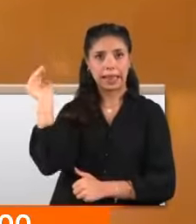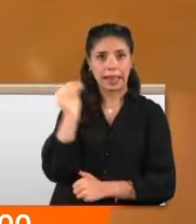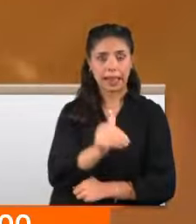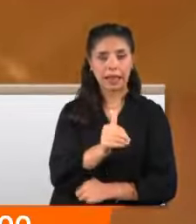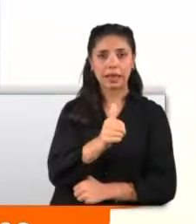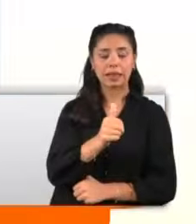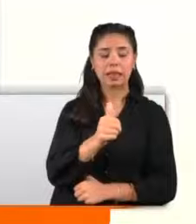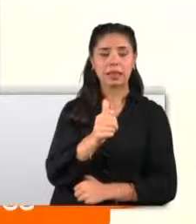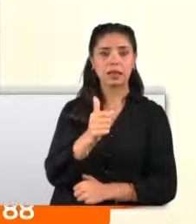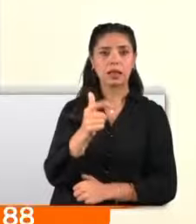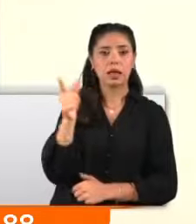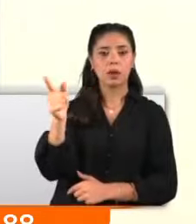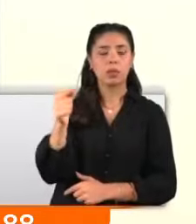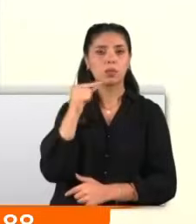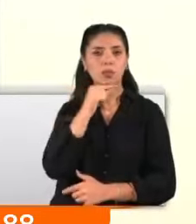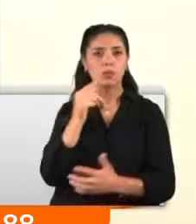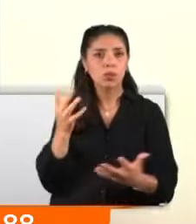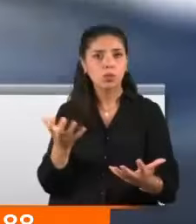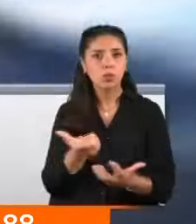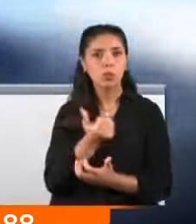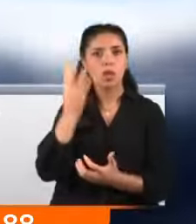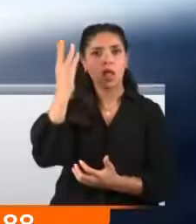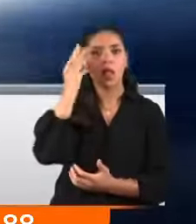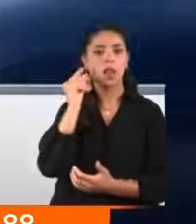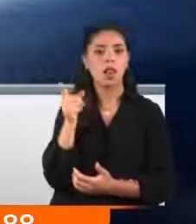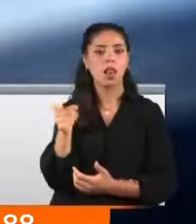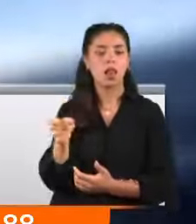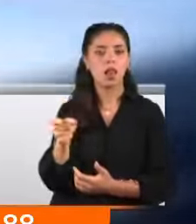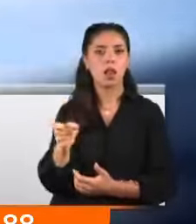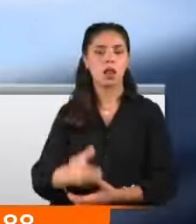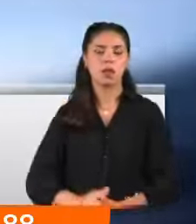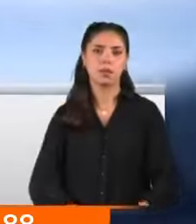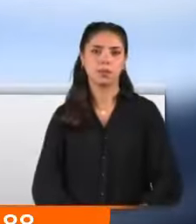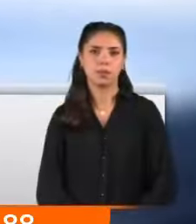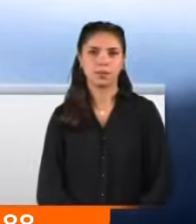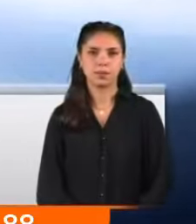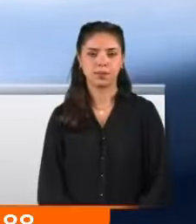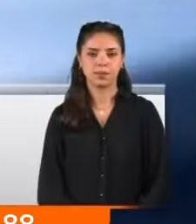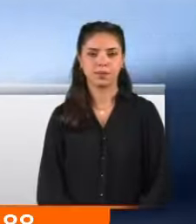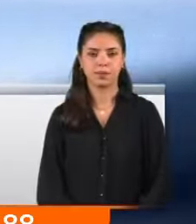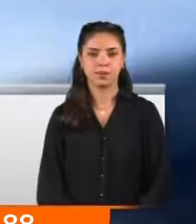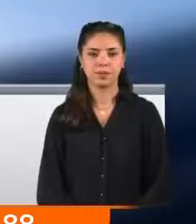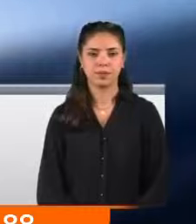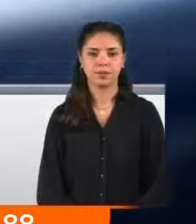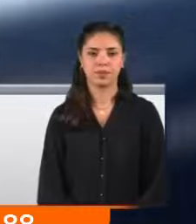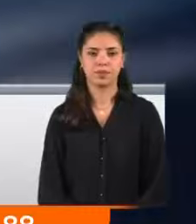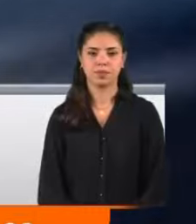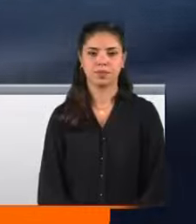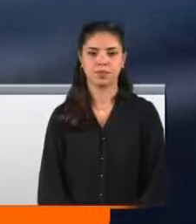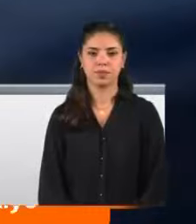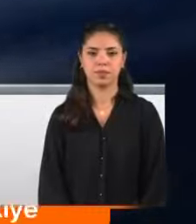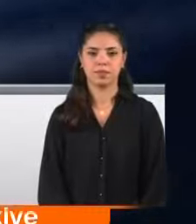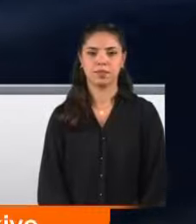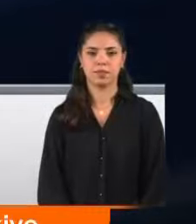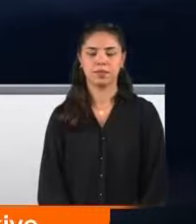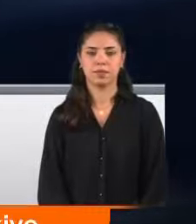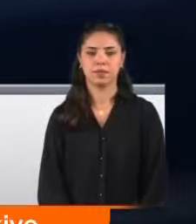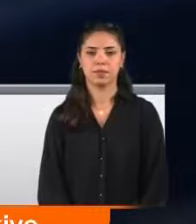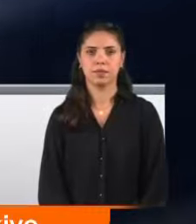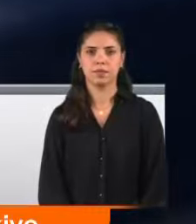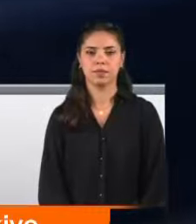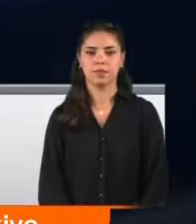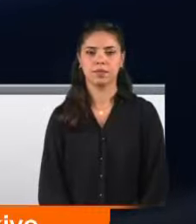ise facianın eşiğinden döndüğünü anladı. Arkadaşlar, arabaya su koydum, karşıya gittim. Geldim, bakın altında da kağıt